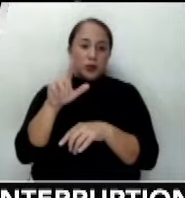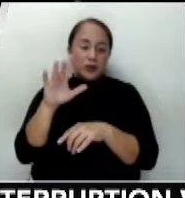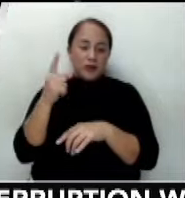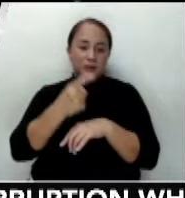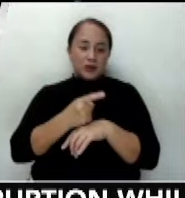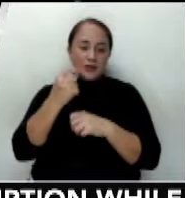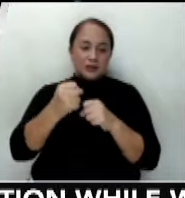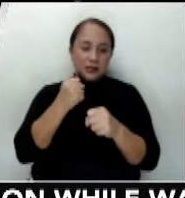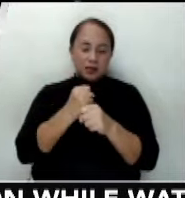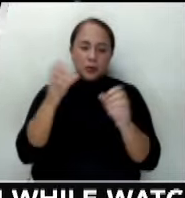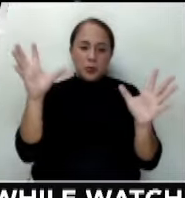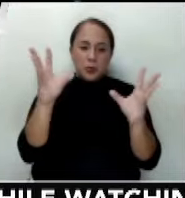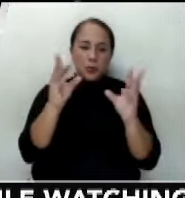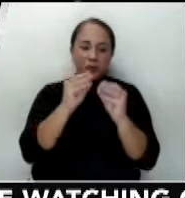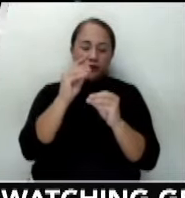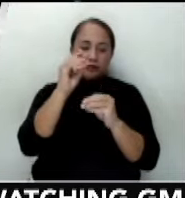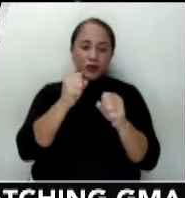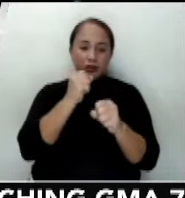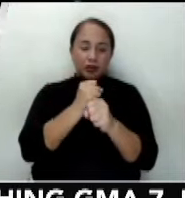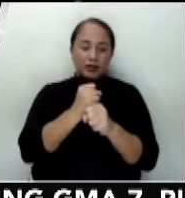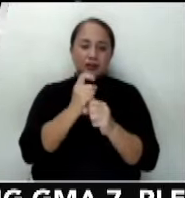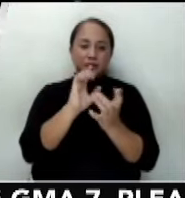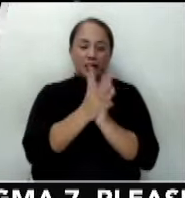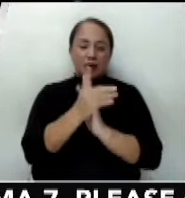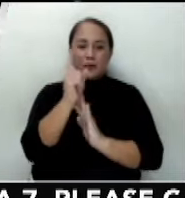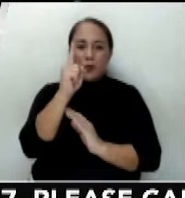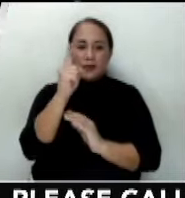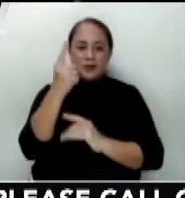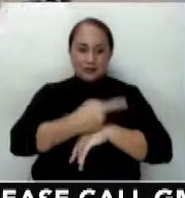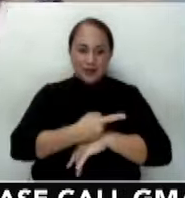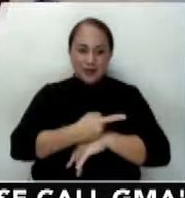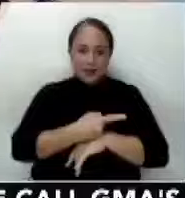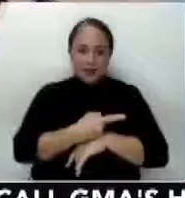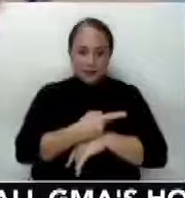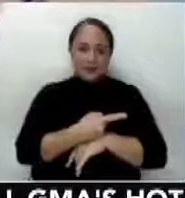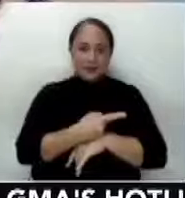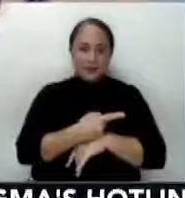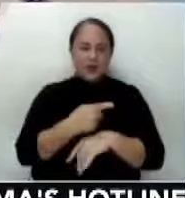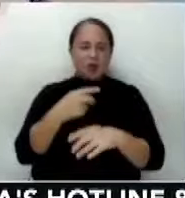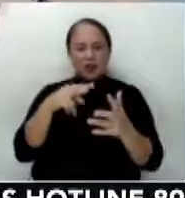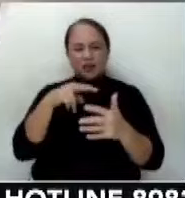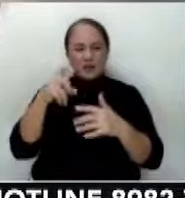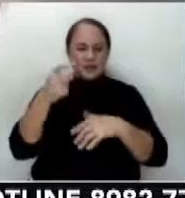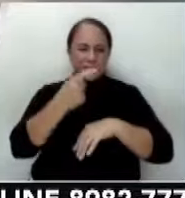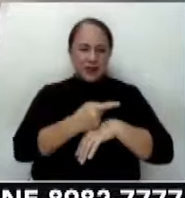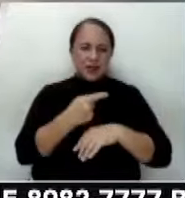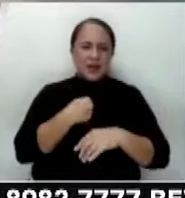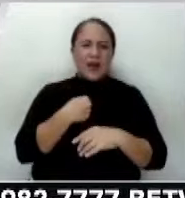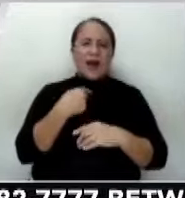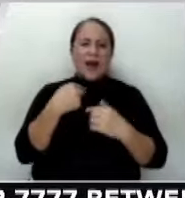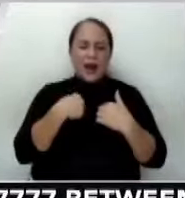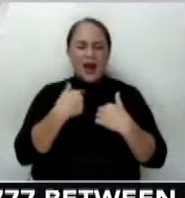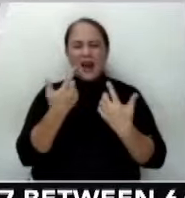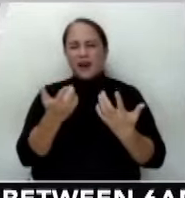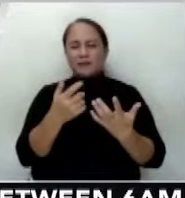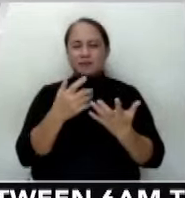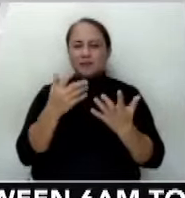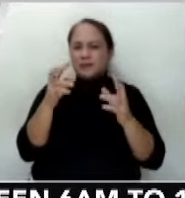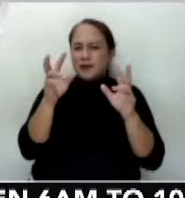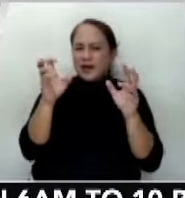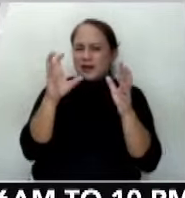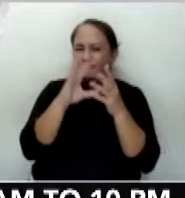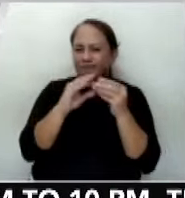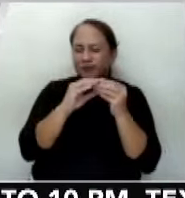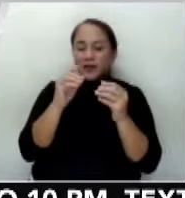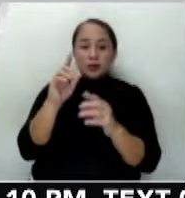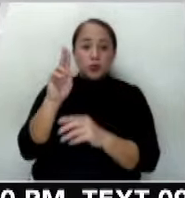sa loob ng apat na taon, nakakabuo ng isang araw o yung tinatawag na leap day. Marami namang nakadikit na pamahiin sa leap day. Sa United Kingdom, tradisyon